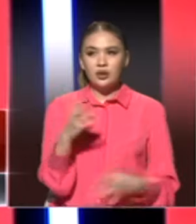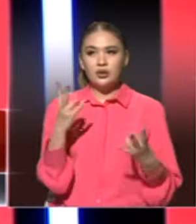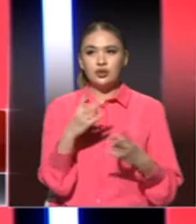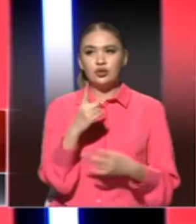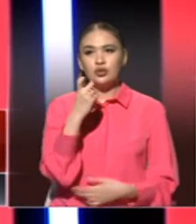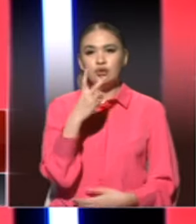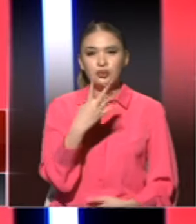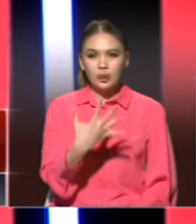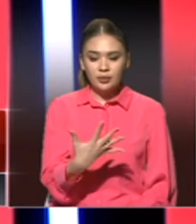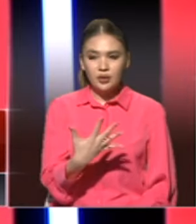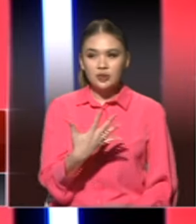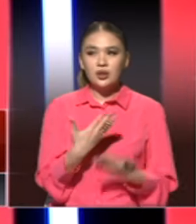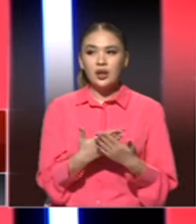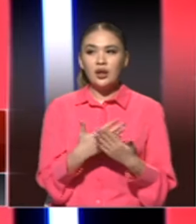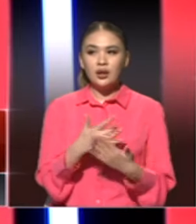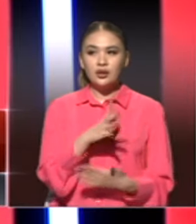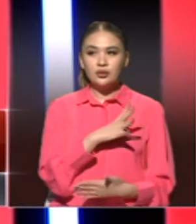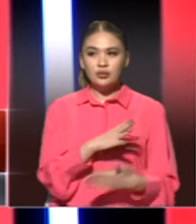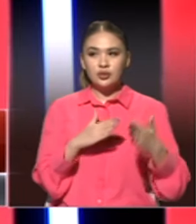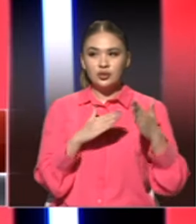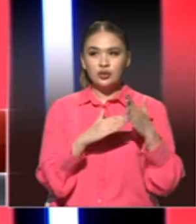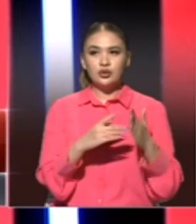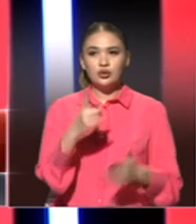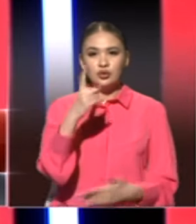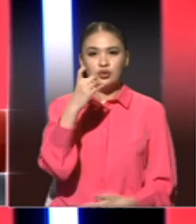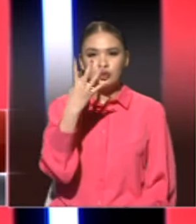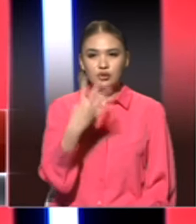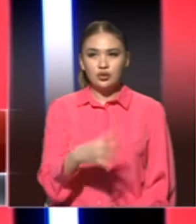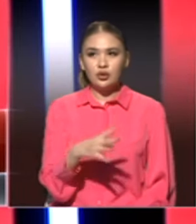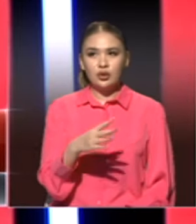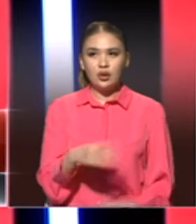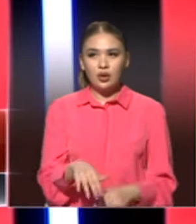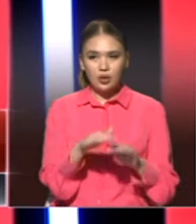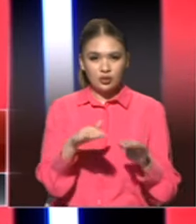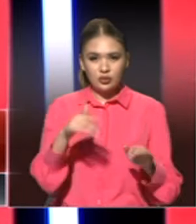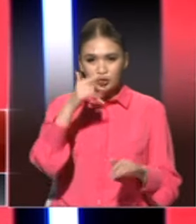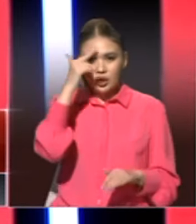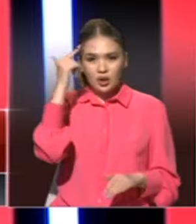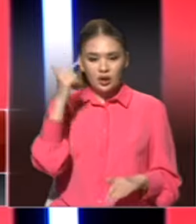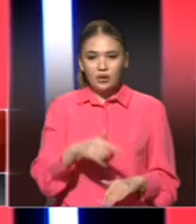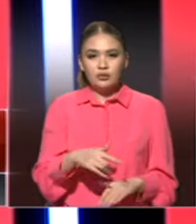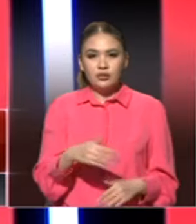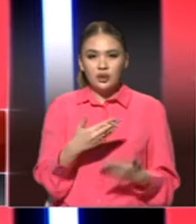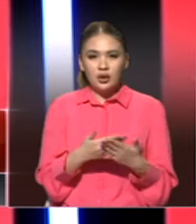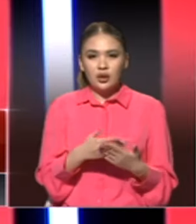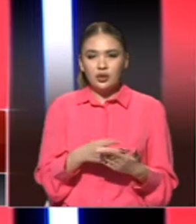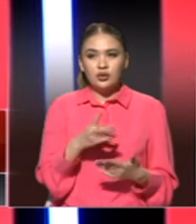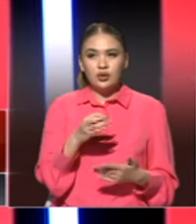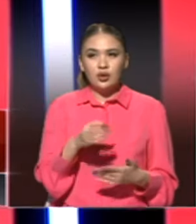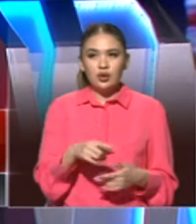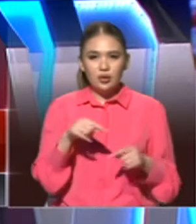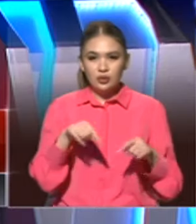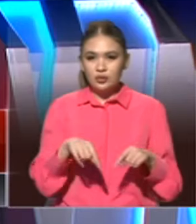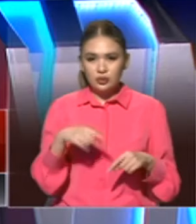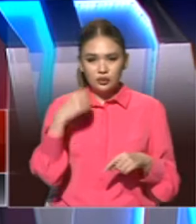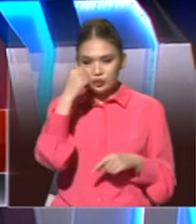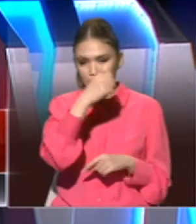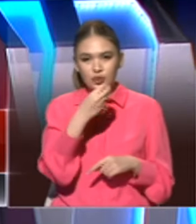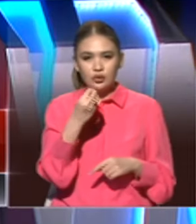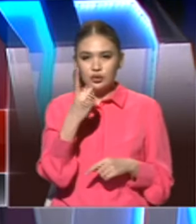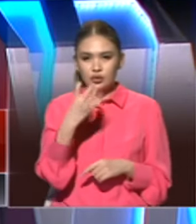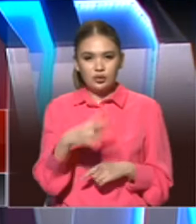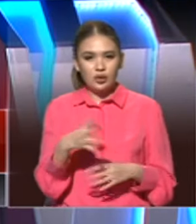100 балл, 125, иә? Рекорд қанша? 140. Не деген білімді балалар деп таңғаласың? Жоқ, максималды балл, бірақ әлі биыл 140 алған адам жоқ. Жалпы